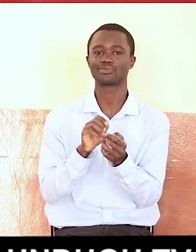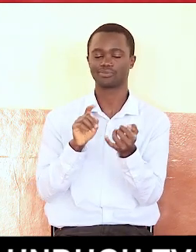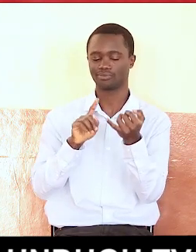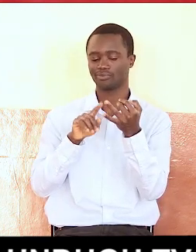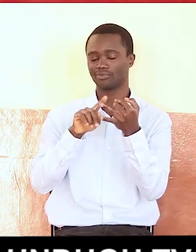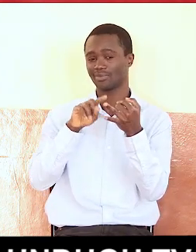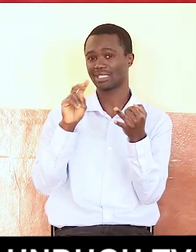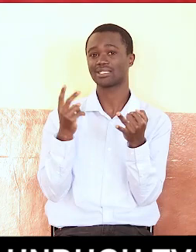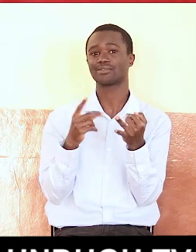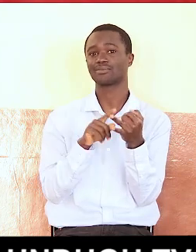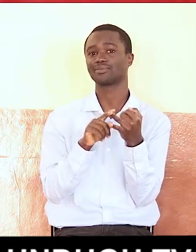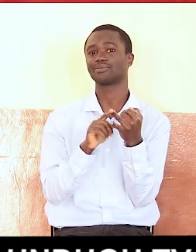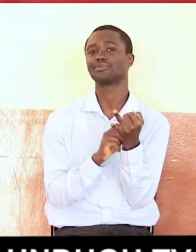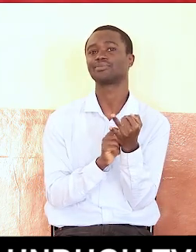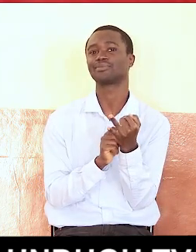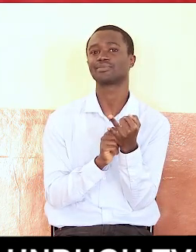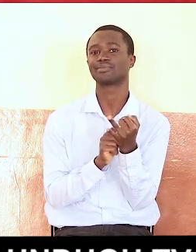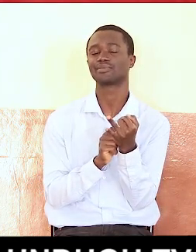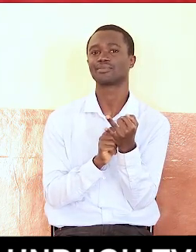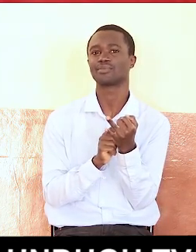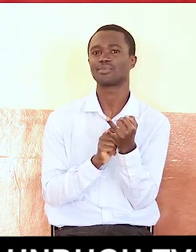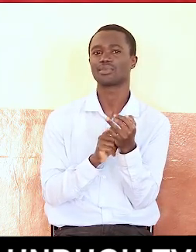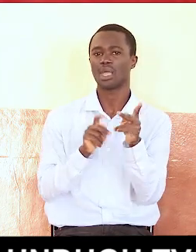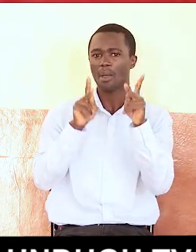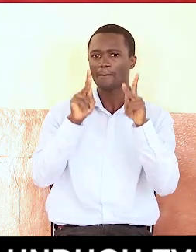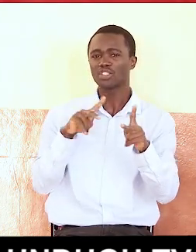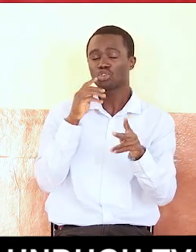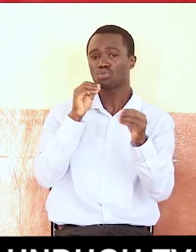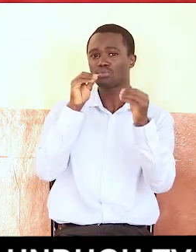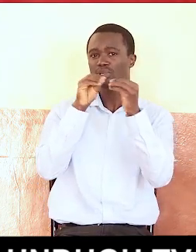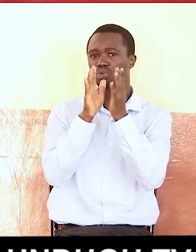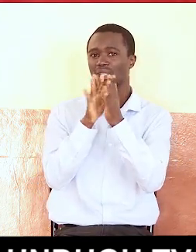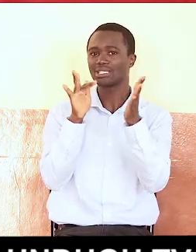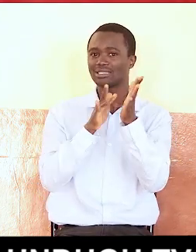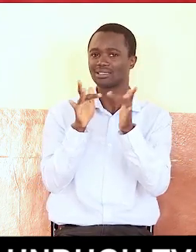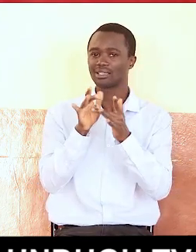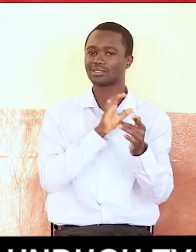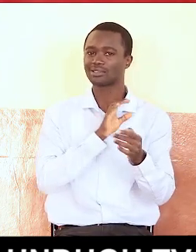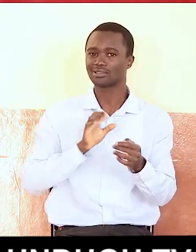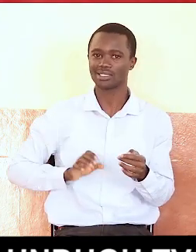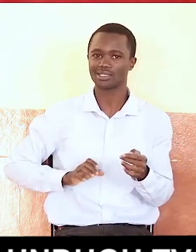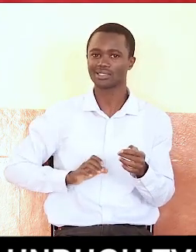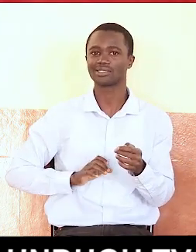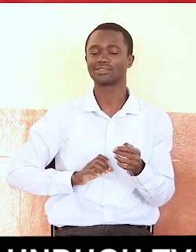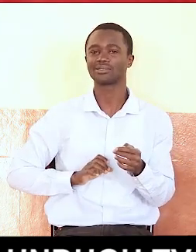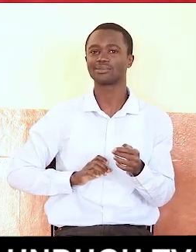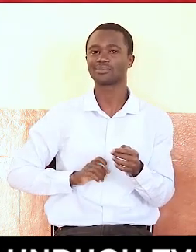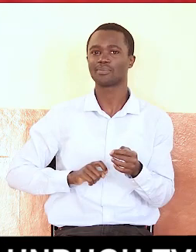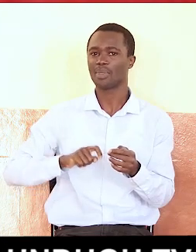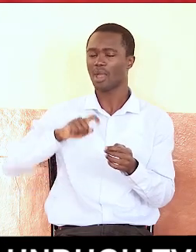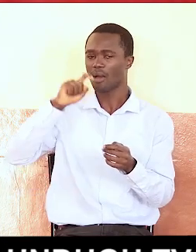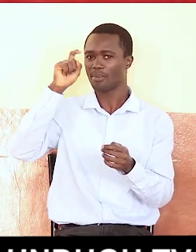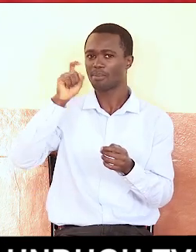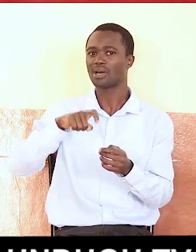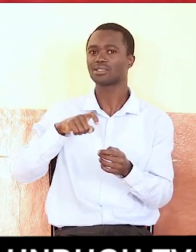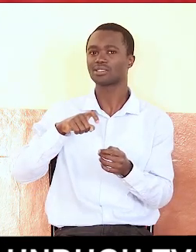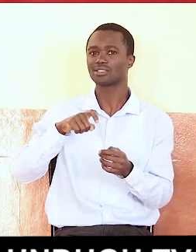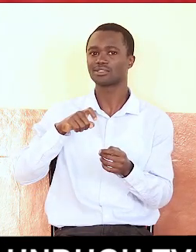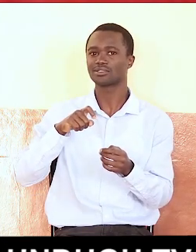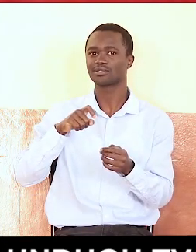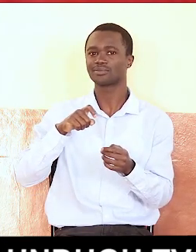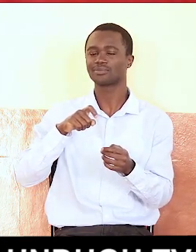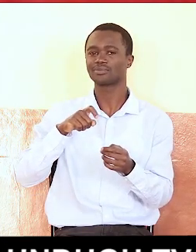ni kwamba huyu ambaye amekutana na Yesu ni lazima